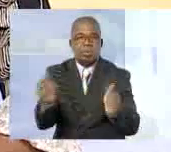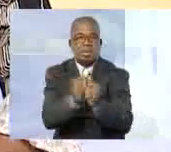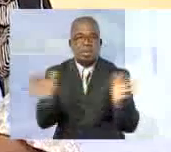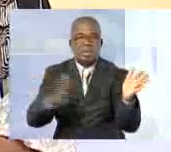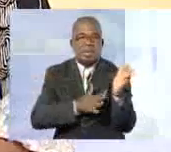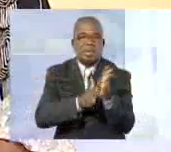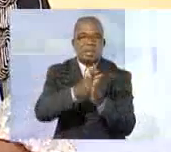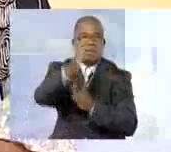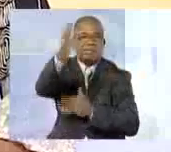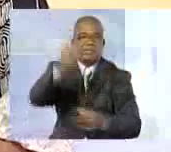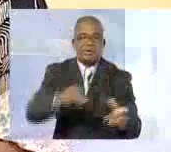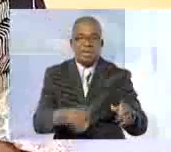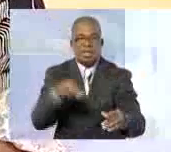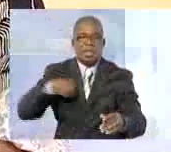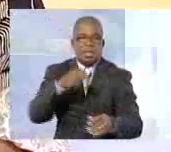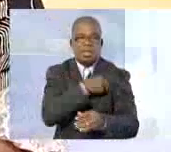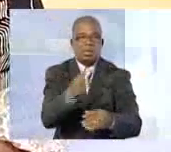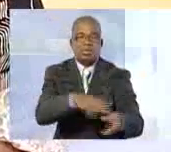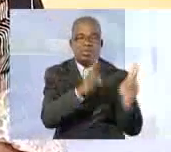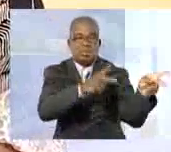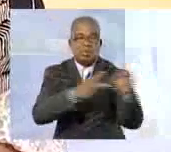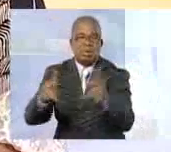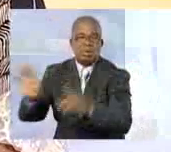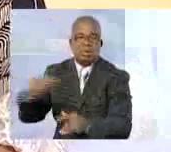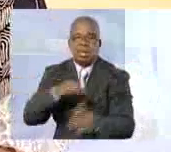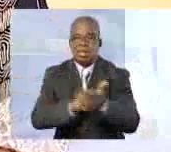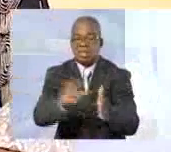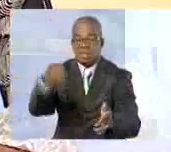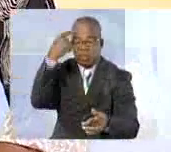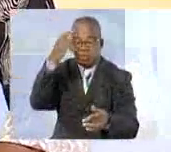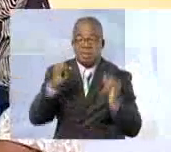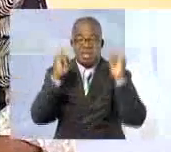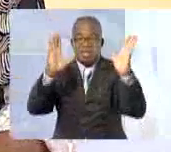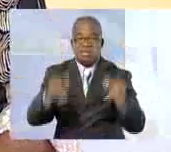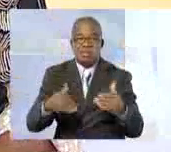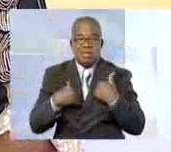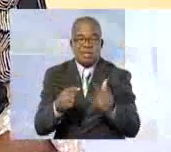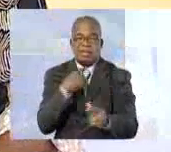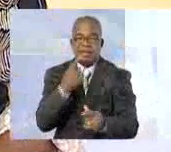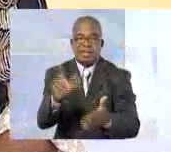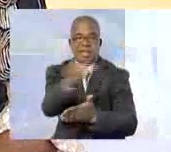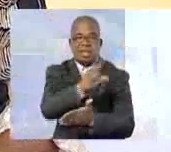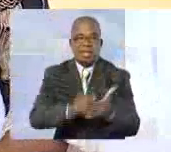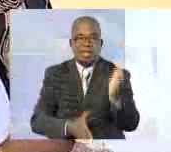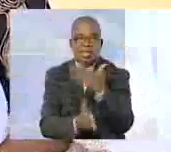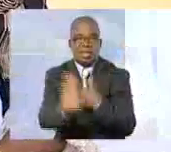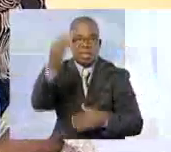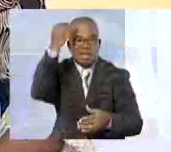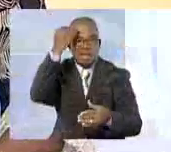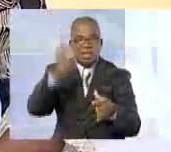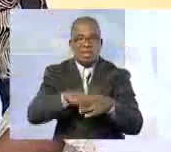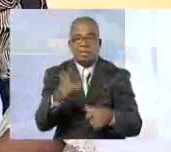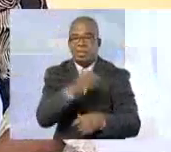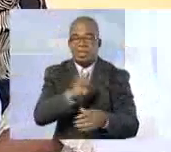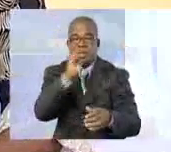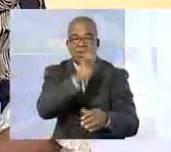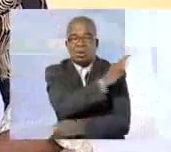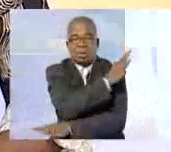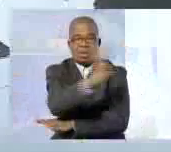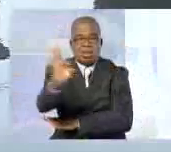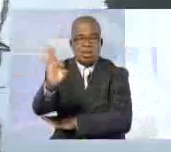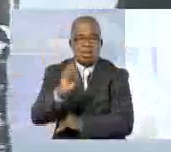brousse ». Nous vous proposons maintenant la déclaration du gouvernement ivoirien lue par le ministre des Eaux et Forêts, Mathieu Bado-Daré.